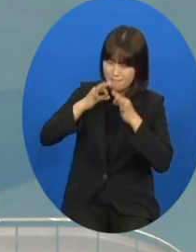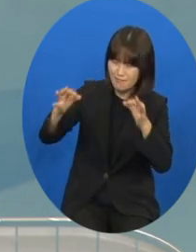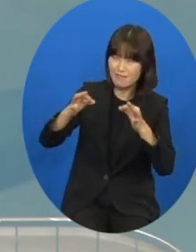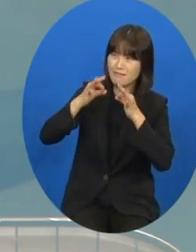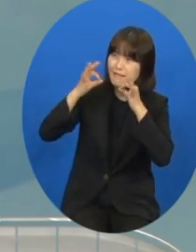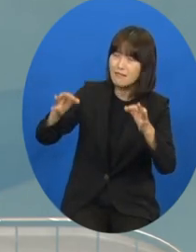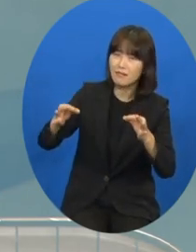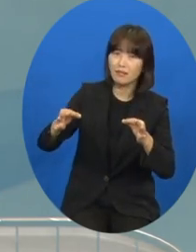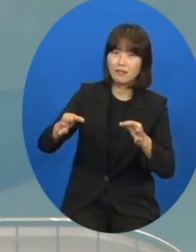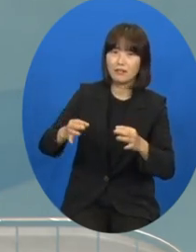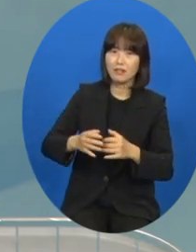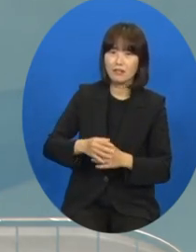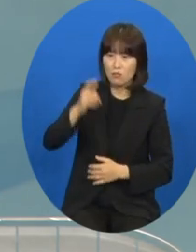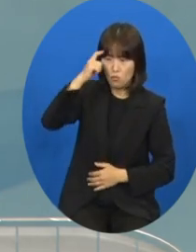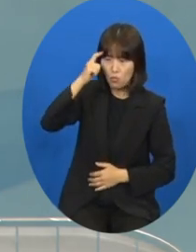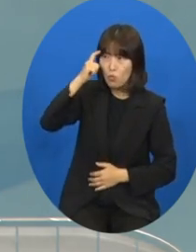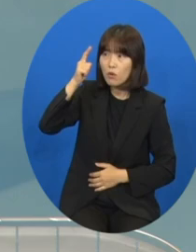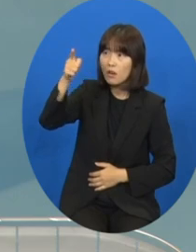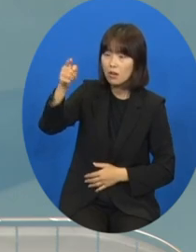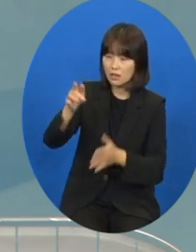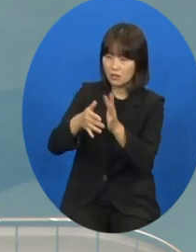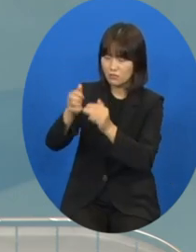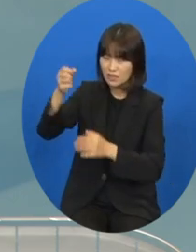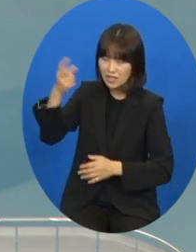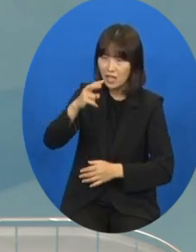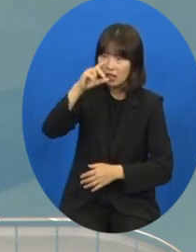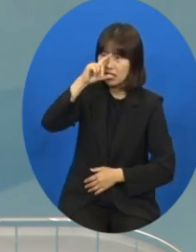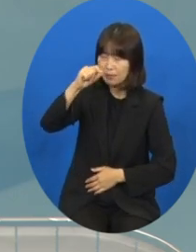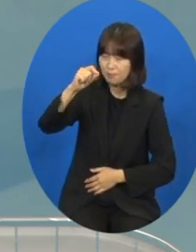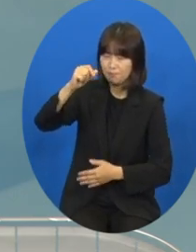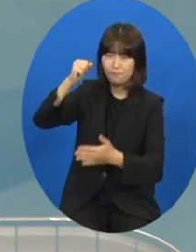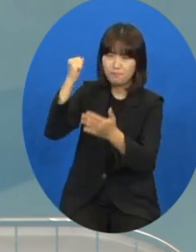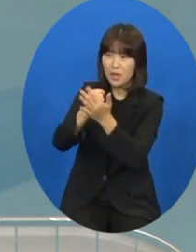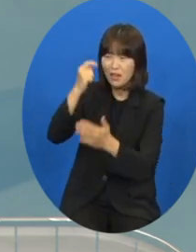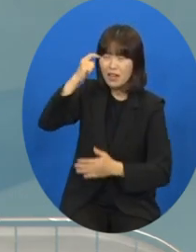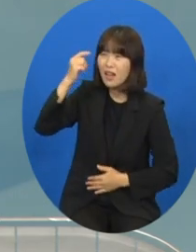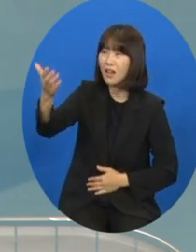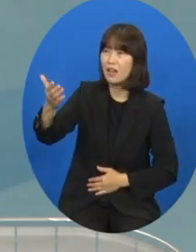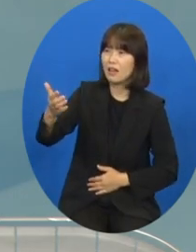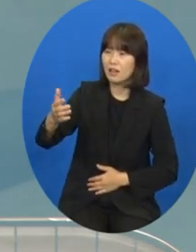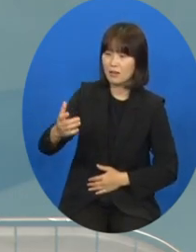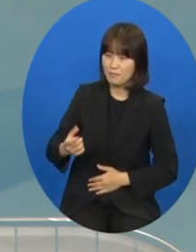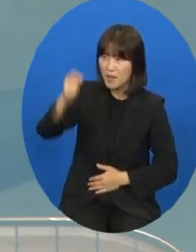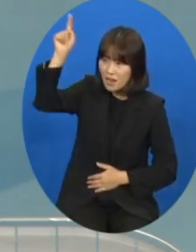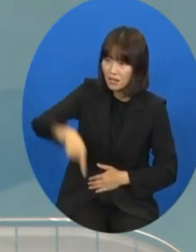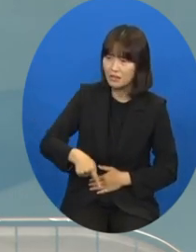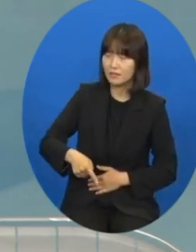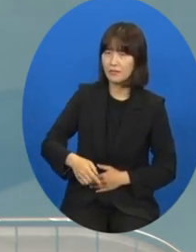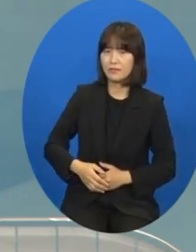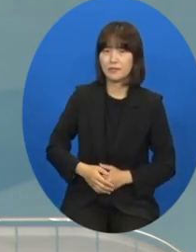쳤어요. 왜 예수님을 다시 십자가에 못 박는 거요? 얼른 내려오시오.